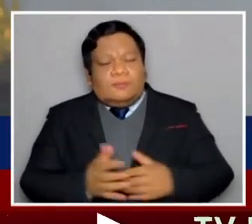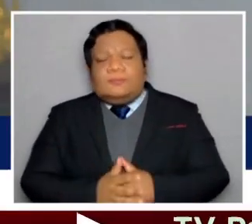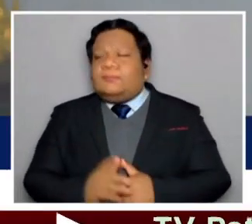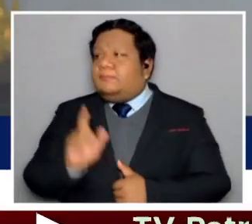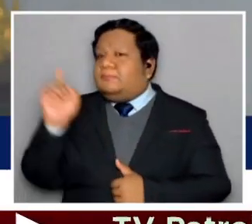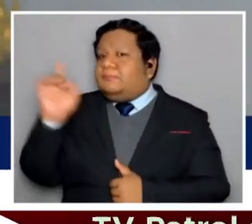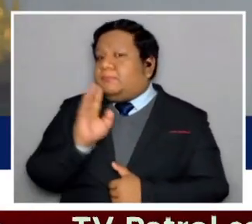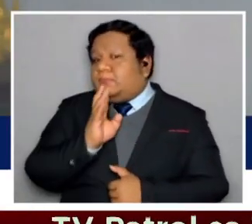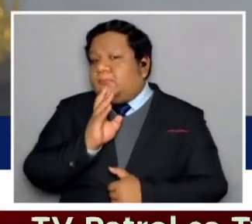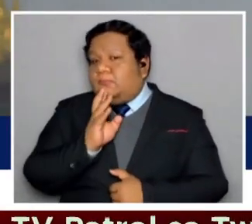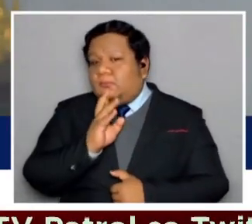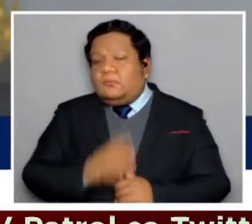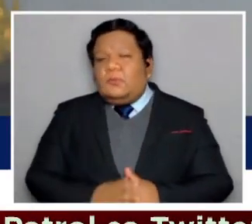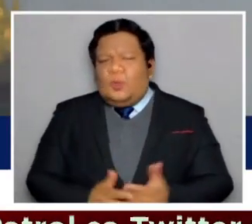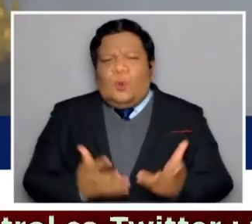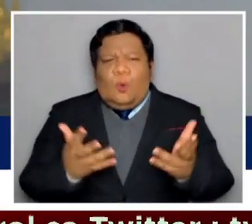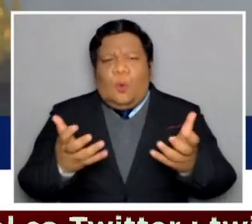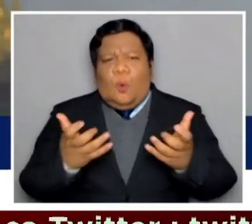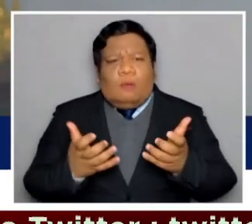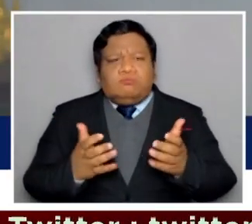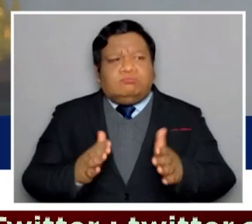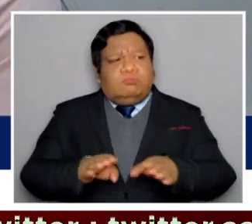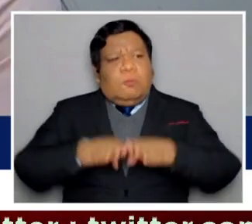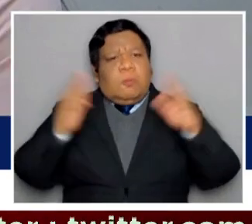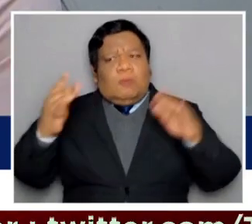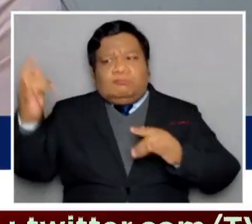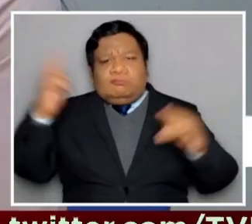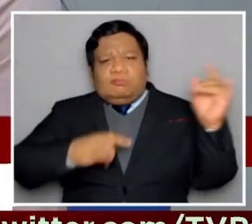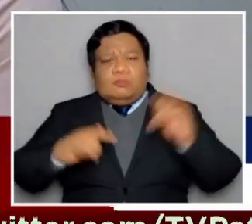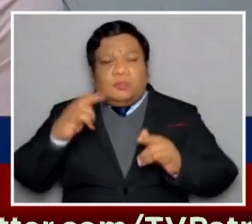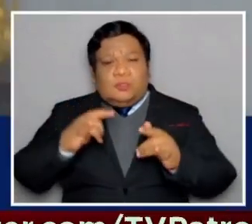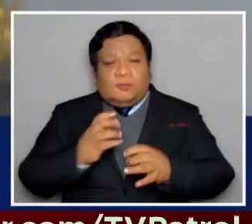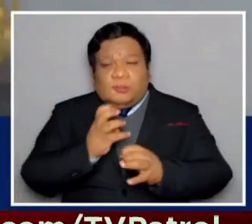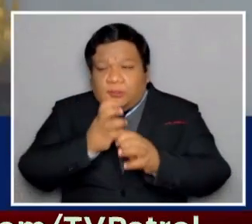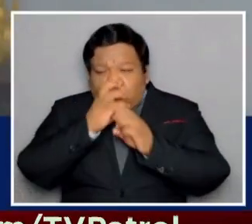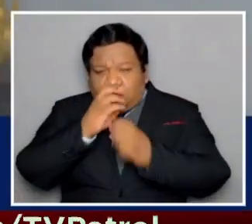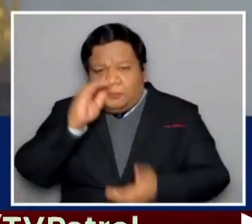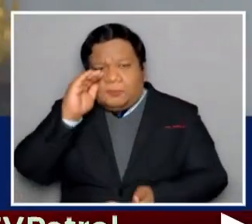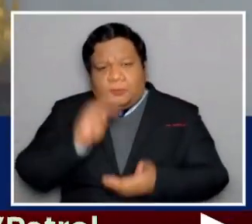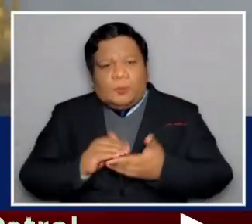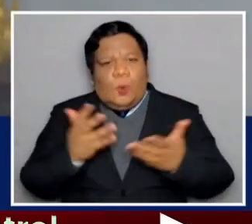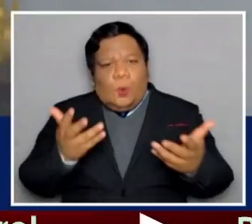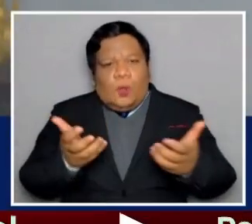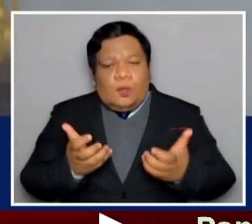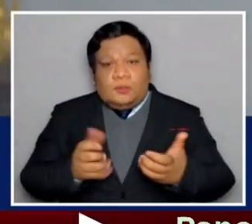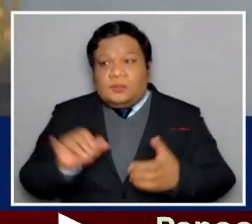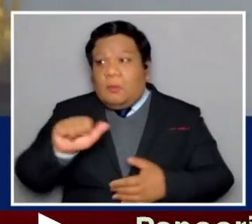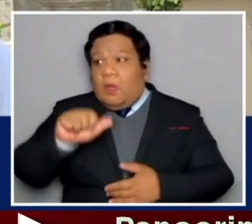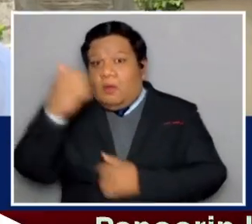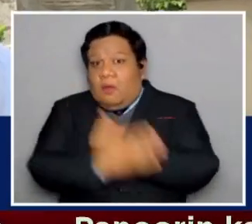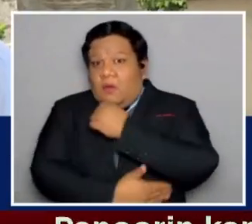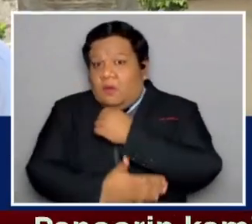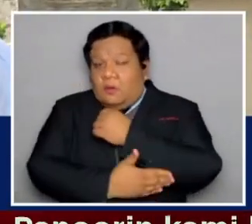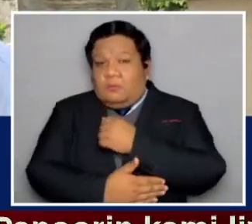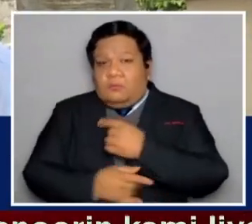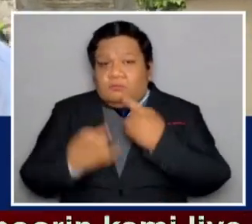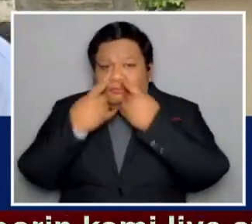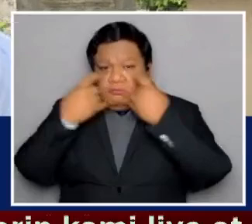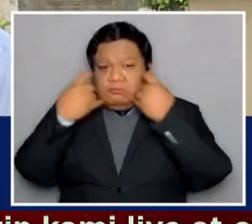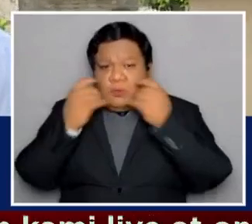natin ma-open yung borders, mawala yung mga protocols. Like in other country, they don't use mask na eh. The only